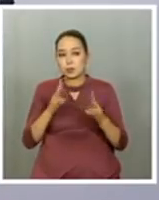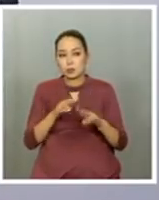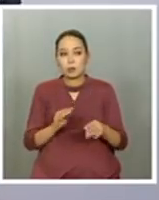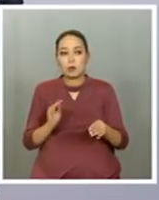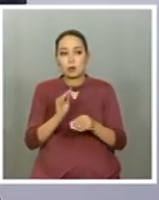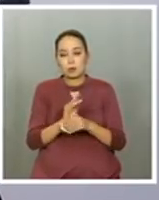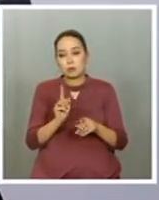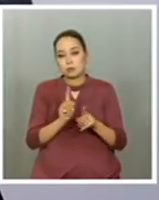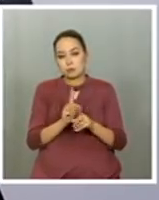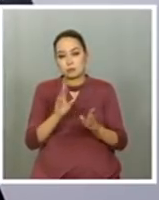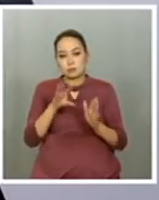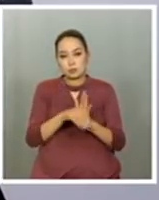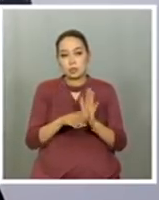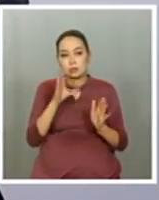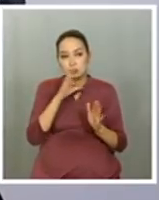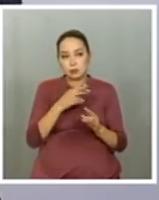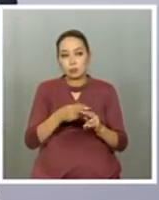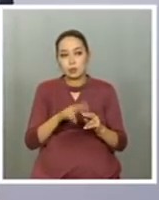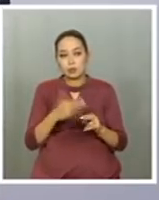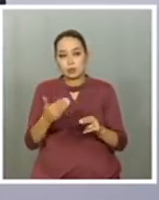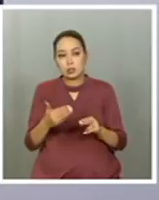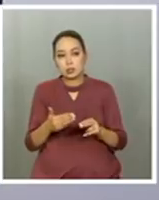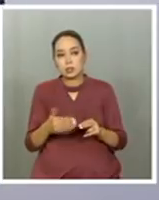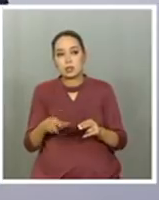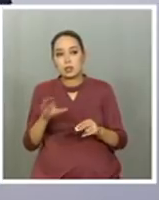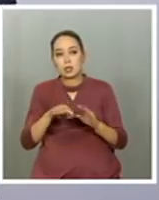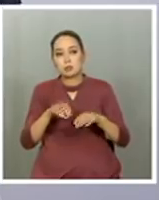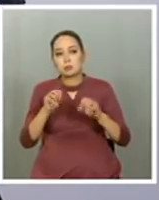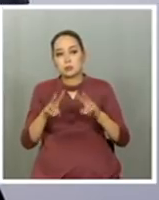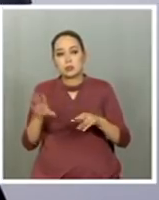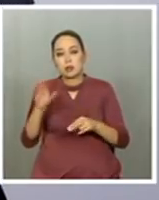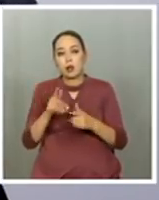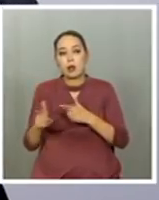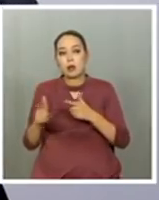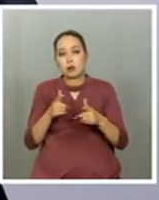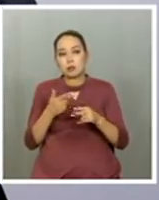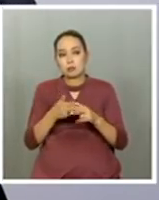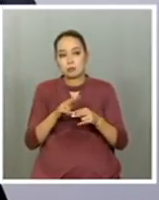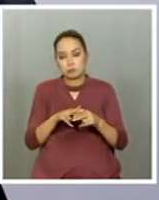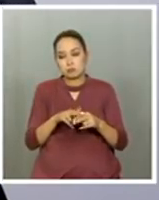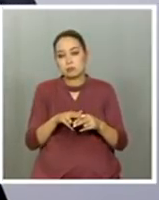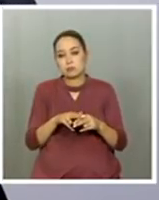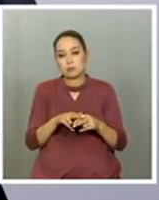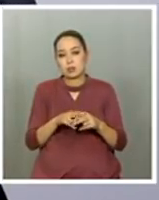құралады. Олардың кәсіпқой мамандар әзірлеген қосымшалардан айырмашылығы болмайды.